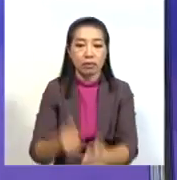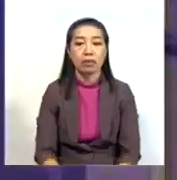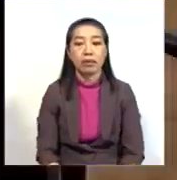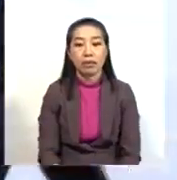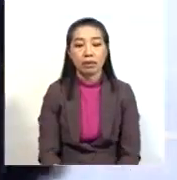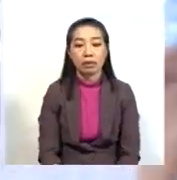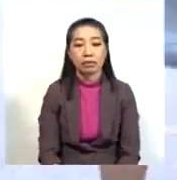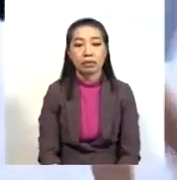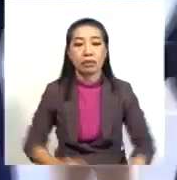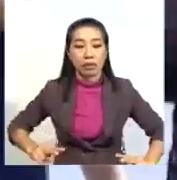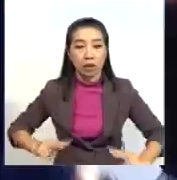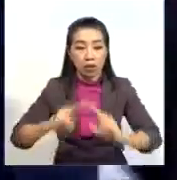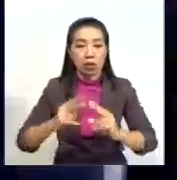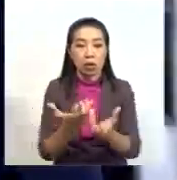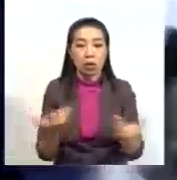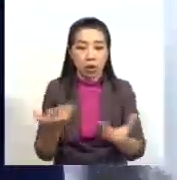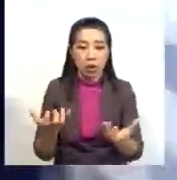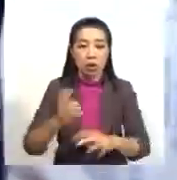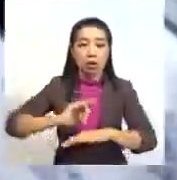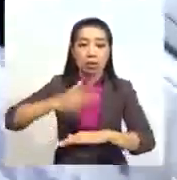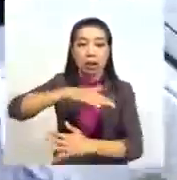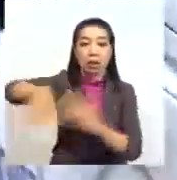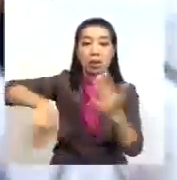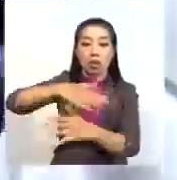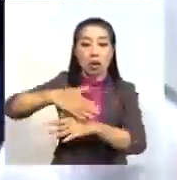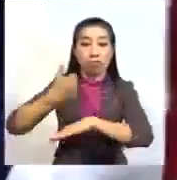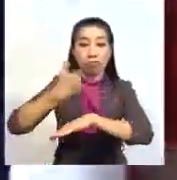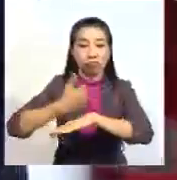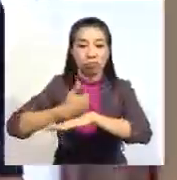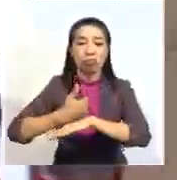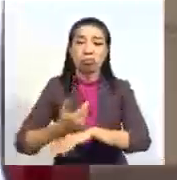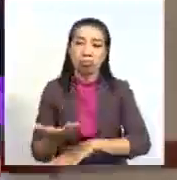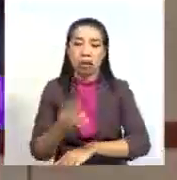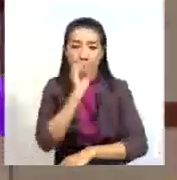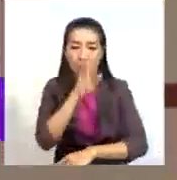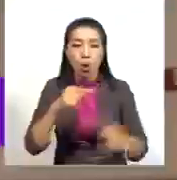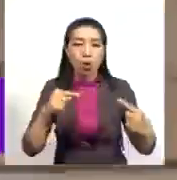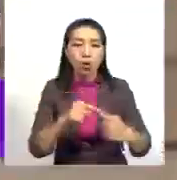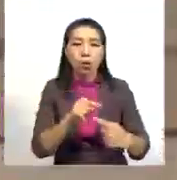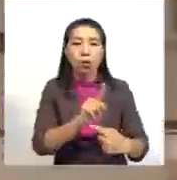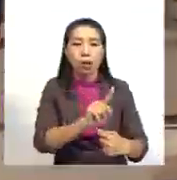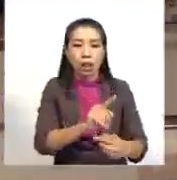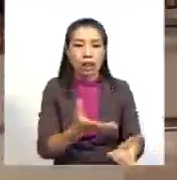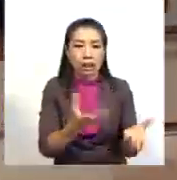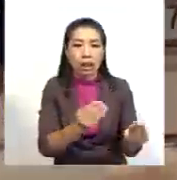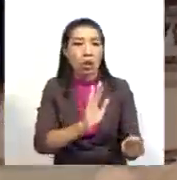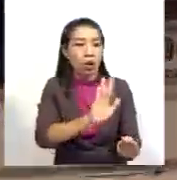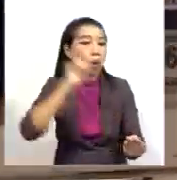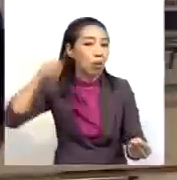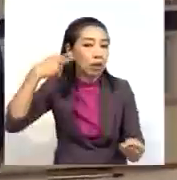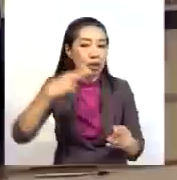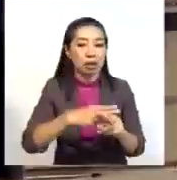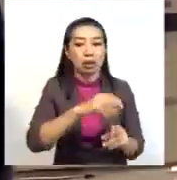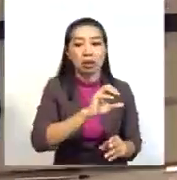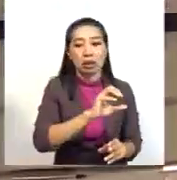นายวราวุฒิศิลปะอาชารัฐมนตรีว่าการกระทรวงทรัพยากรธรรมชาติและสิ่งแวดล้อมกล่าวถึงความคืบหน้าการถือครองที่ดินของนางส